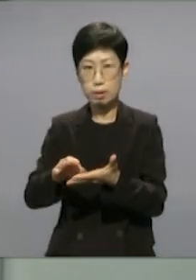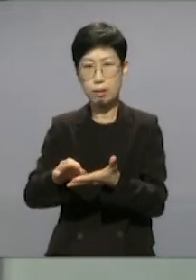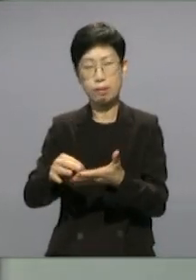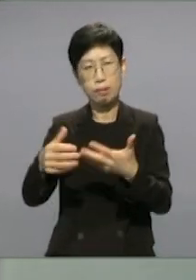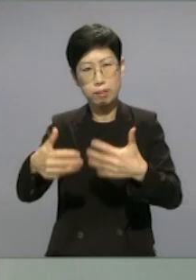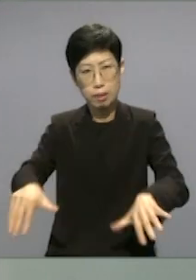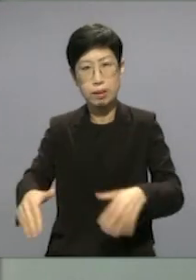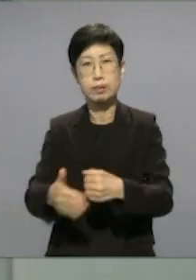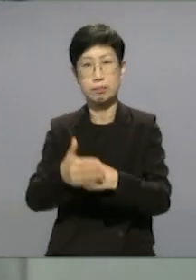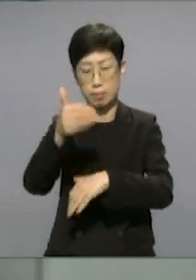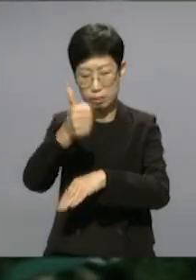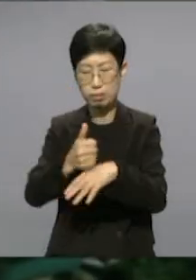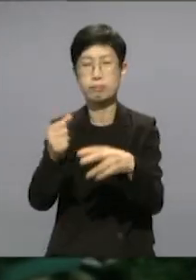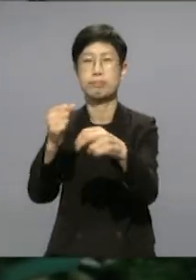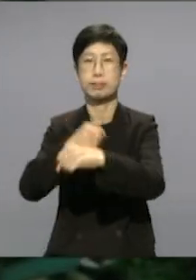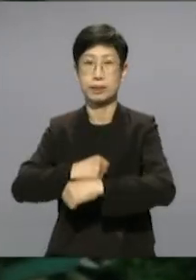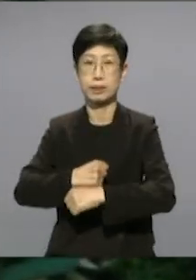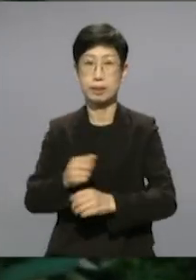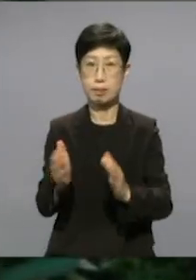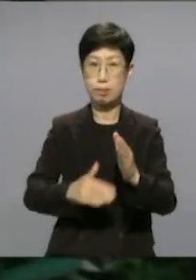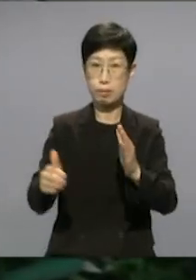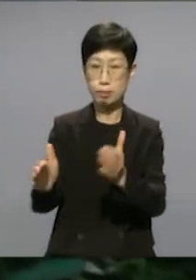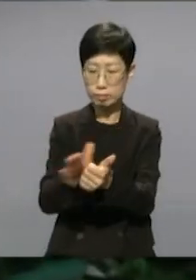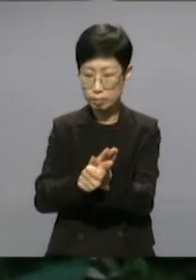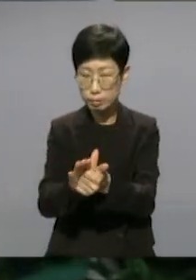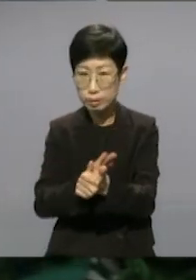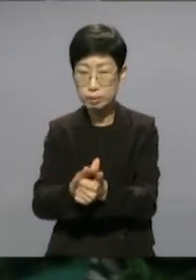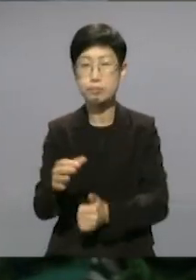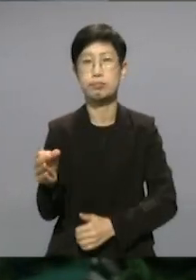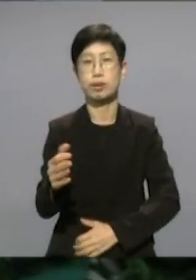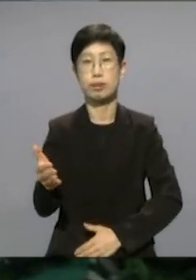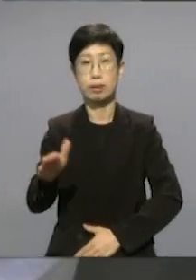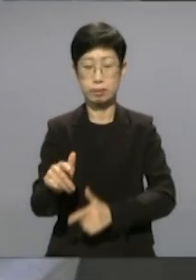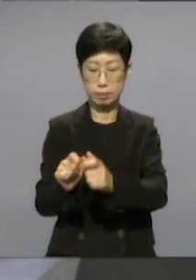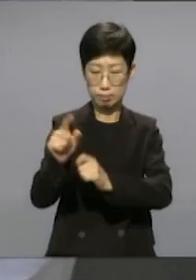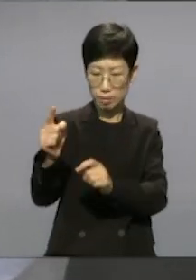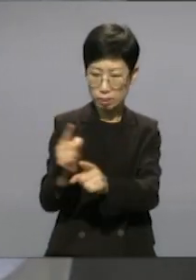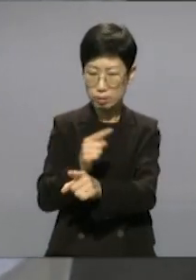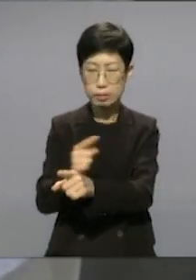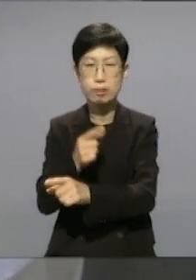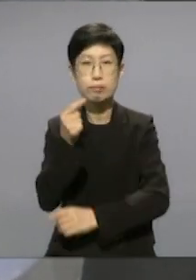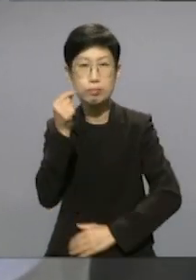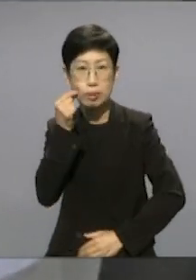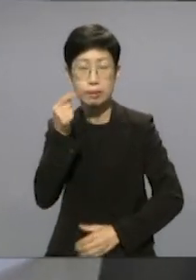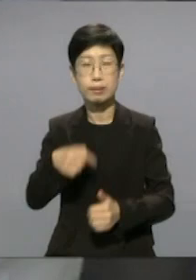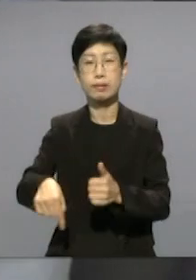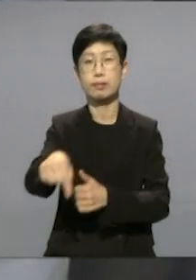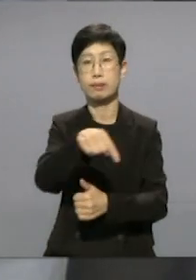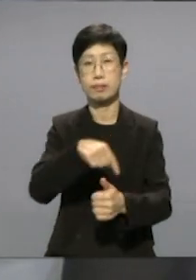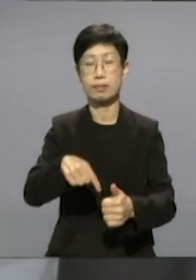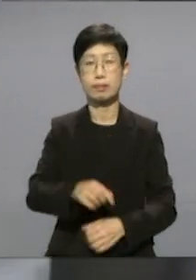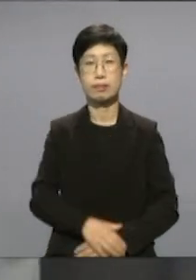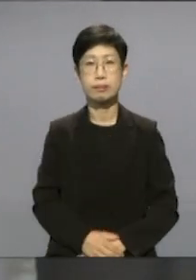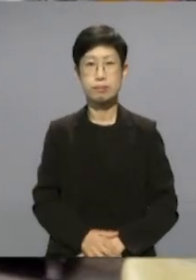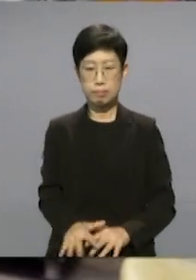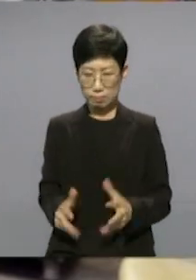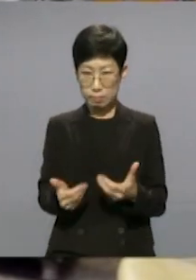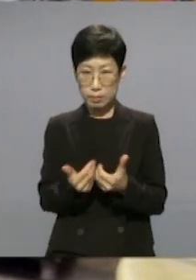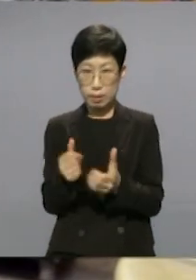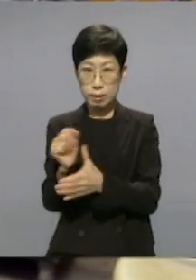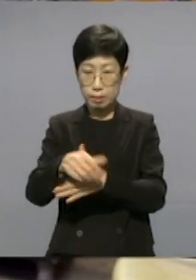망가졌습니다 공공의료 서비스는 무료인데 정작 대부분의 치료를 감당하지 못하고 있습니다 반면